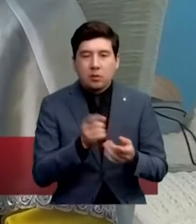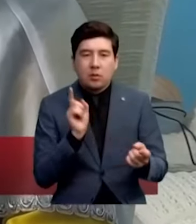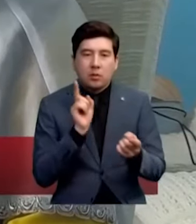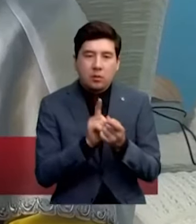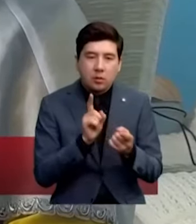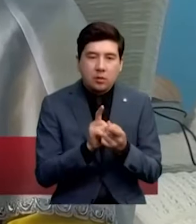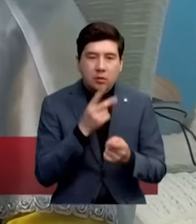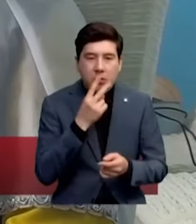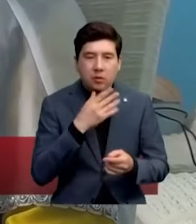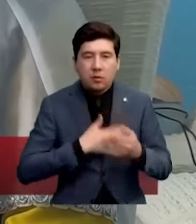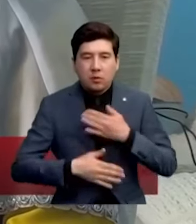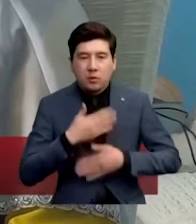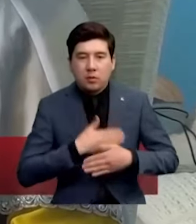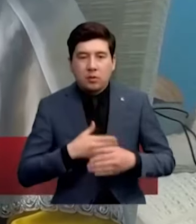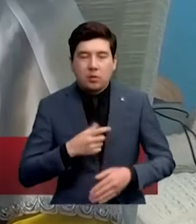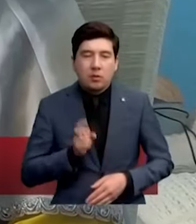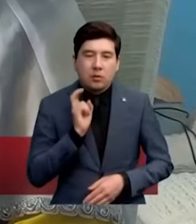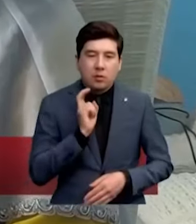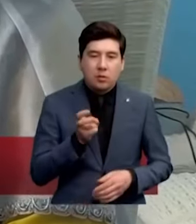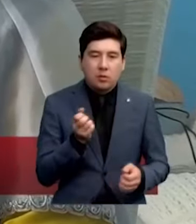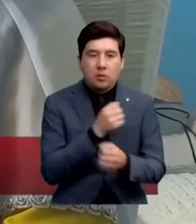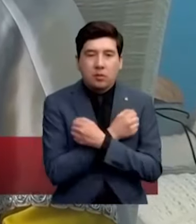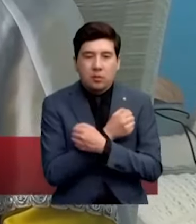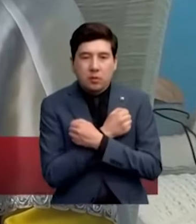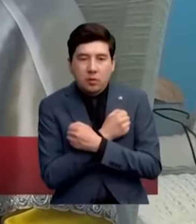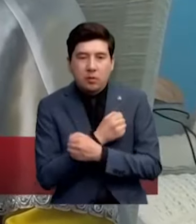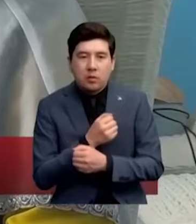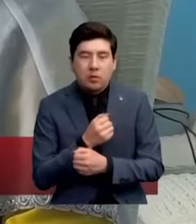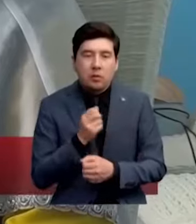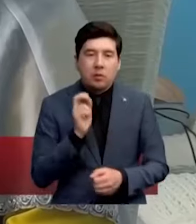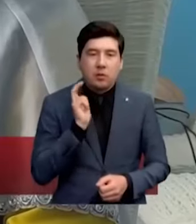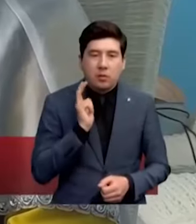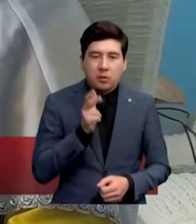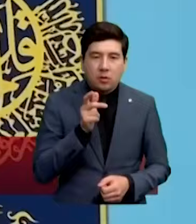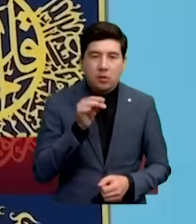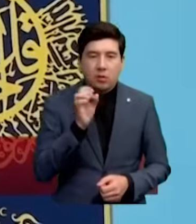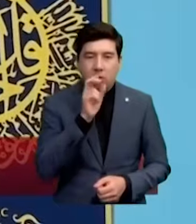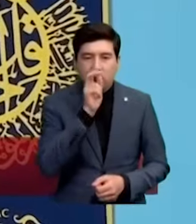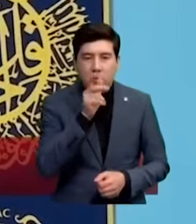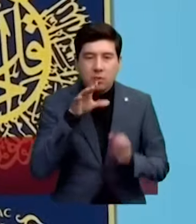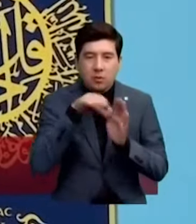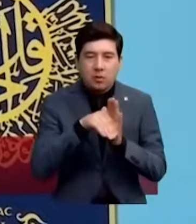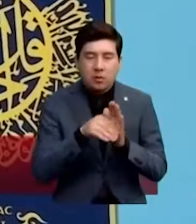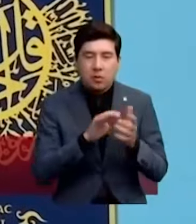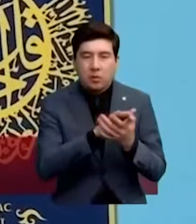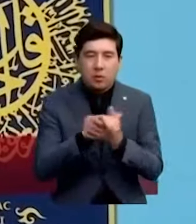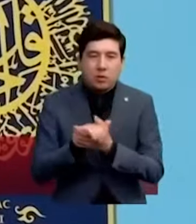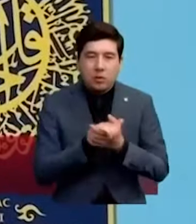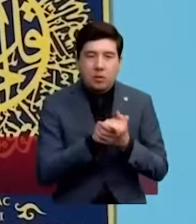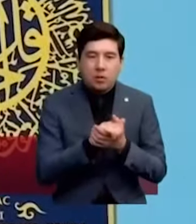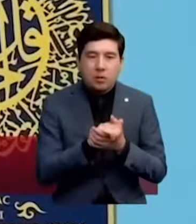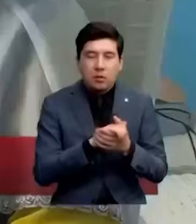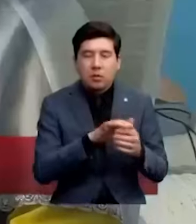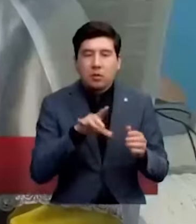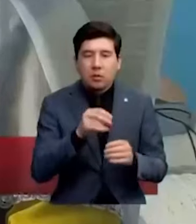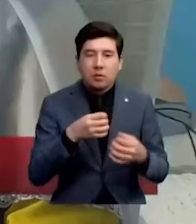қауқылдасып, көрісіп, сағыныштарын басып, құшақтасып, сол сағыныштарын басып, ауызы сілке шақыратын, татулыққа шақыратын мереке